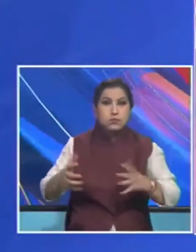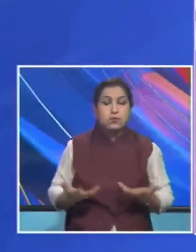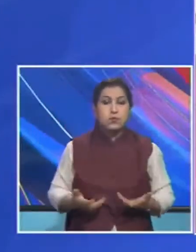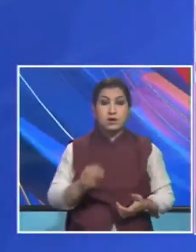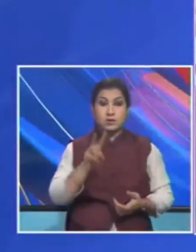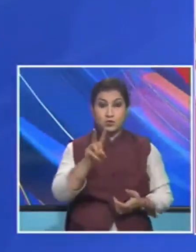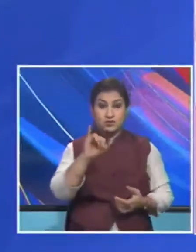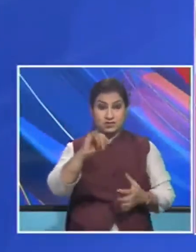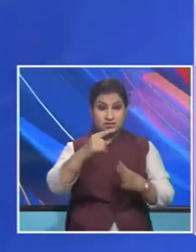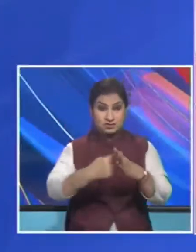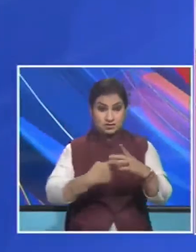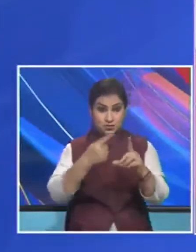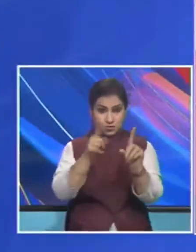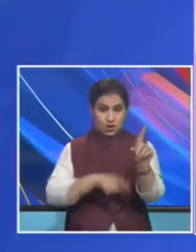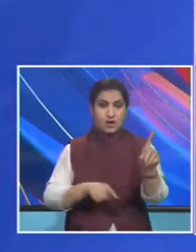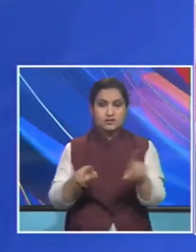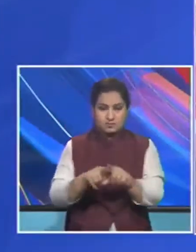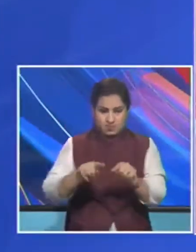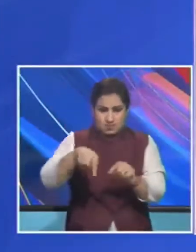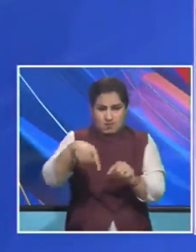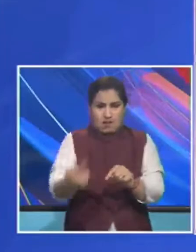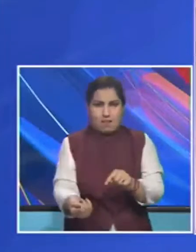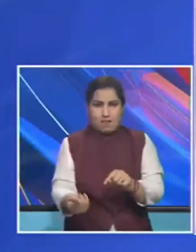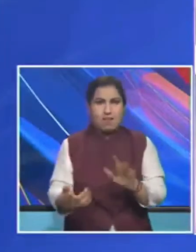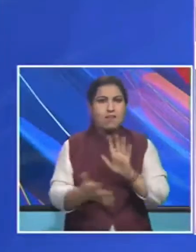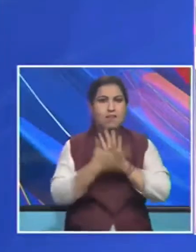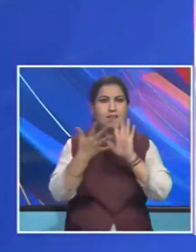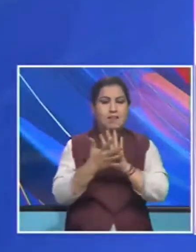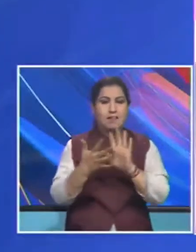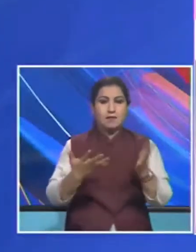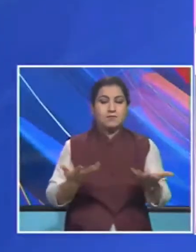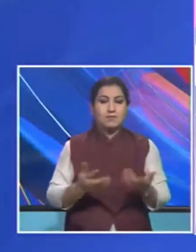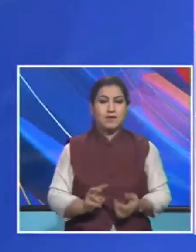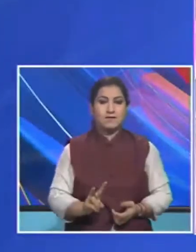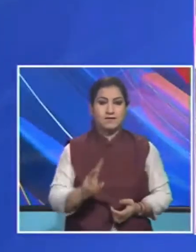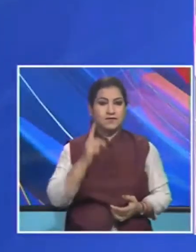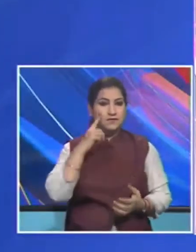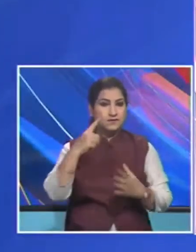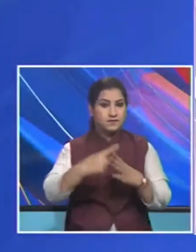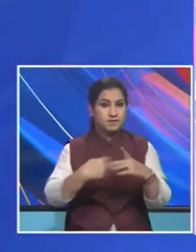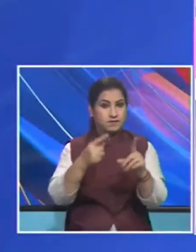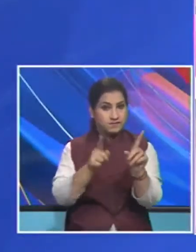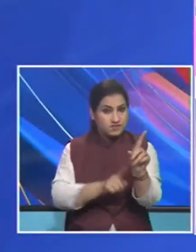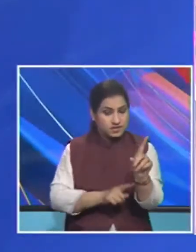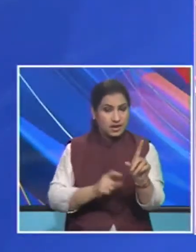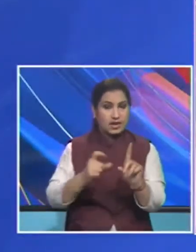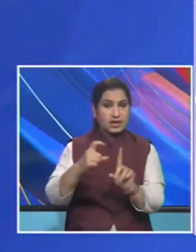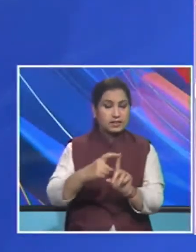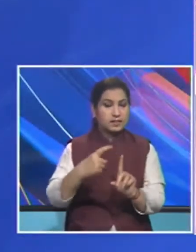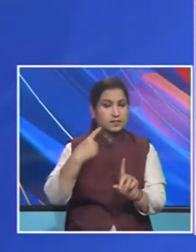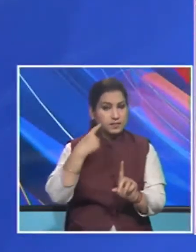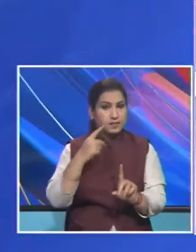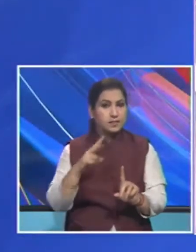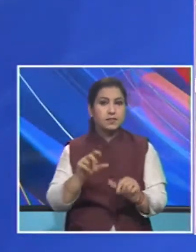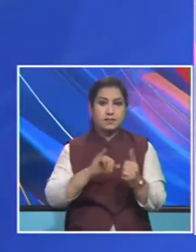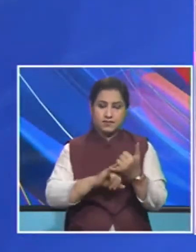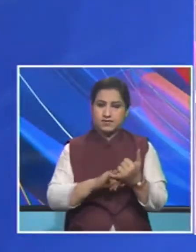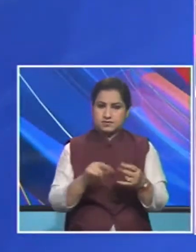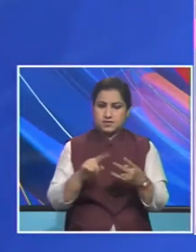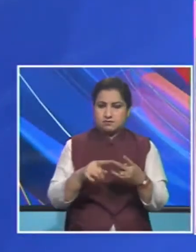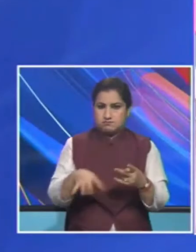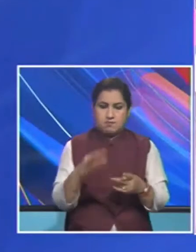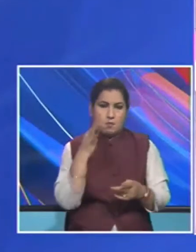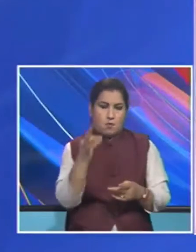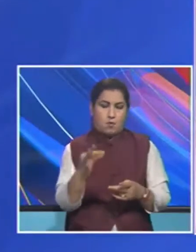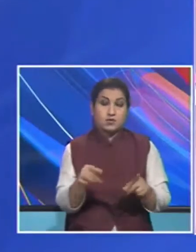is remarkable in Indian history, we celebrate Kargil Vijay Divas on this very day. Just a day before that, Madam President Murmu